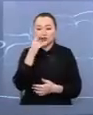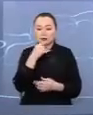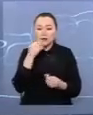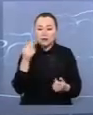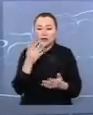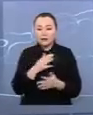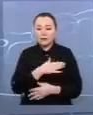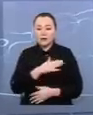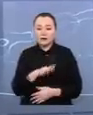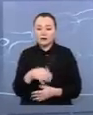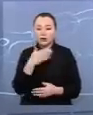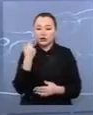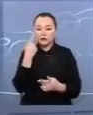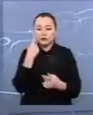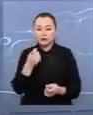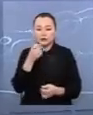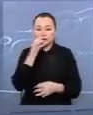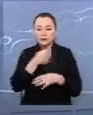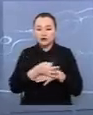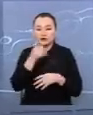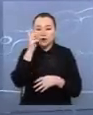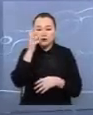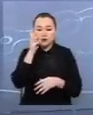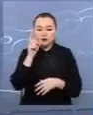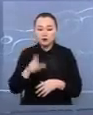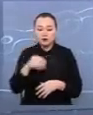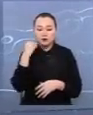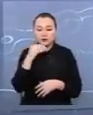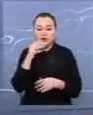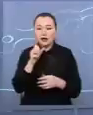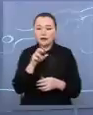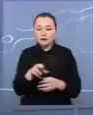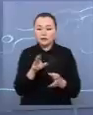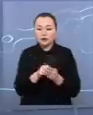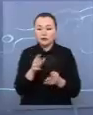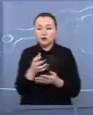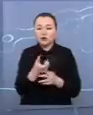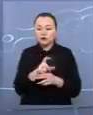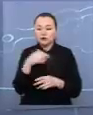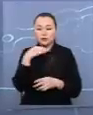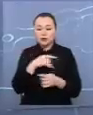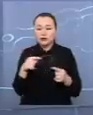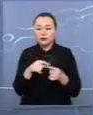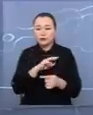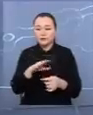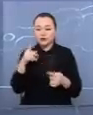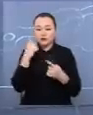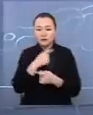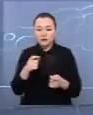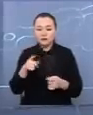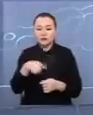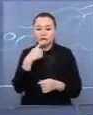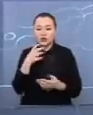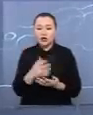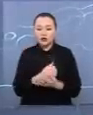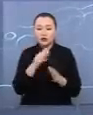или погибли, нет, сообщил посол Турции. Сейчас Алмат со своими друзьями получает очень много неподтвержденной информации и говорит, что они